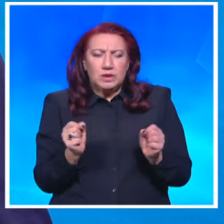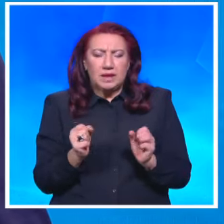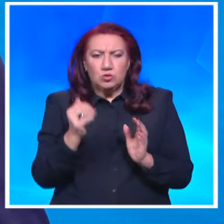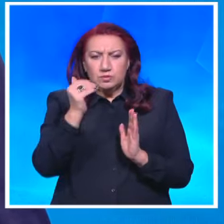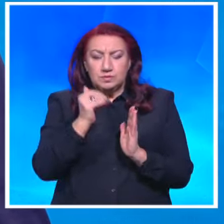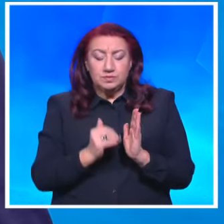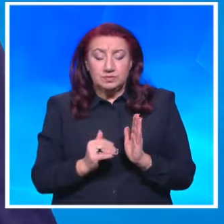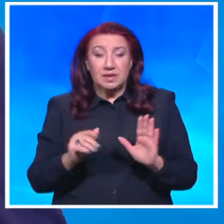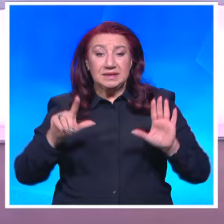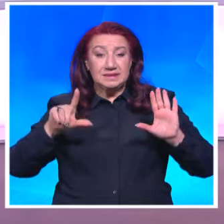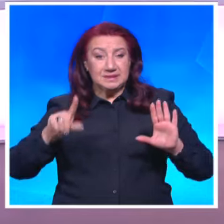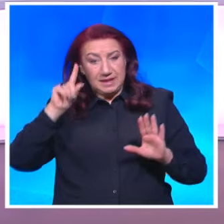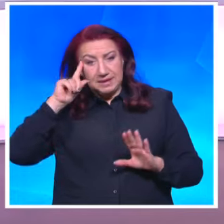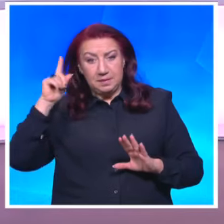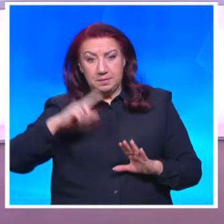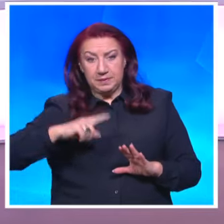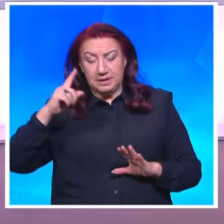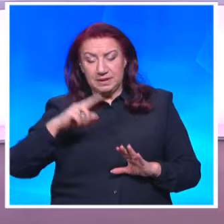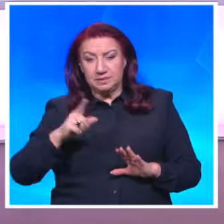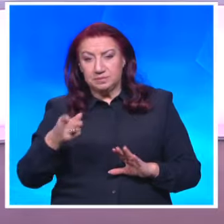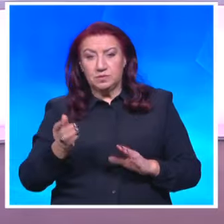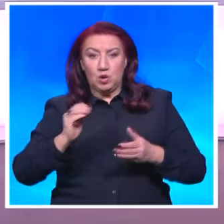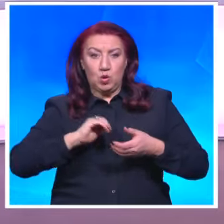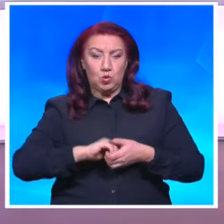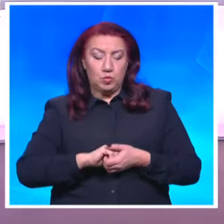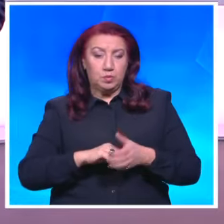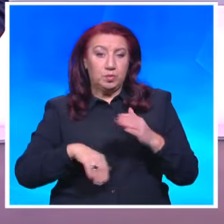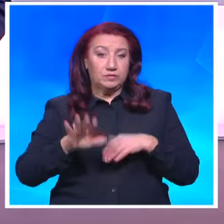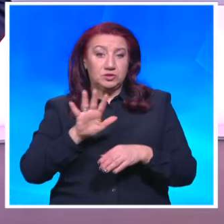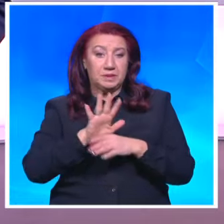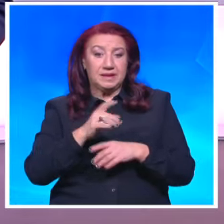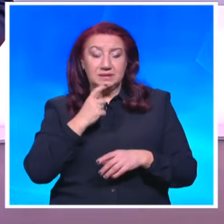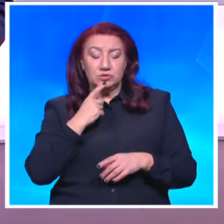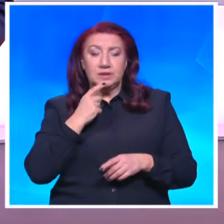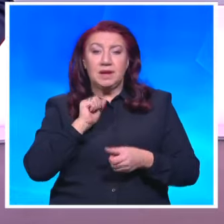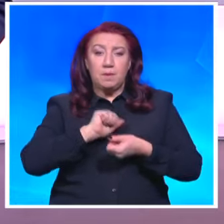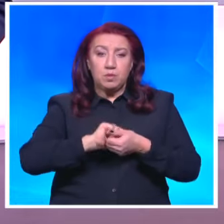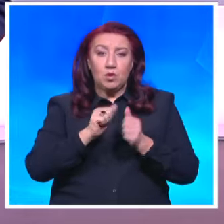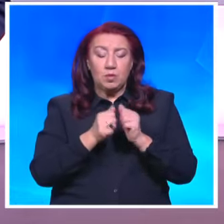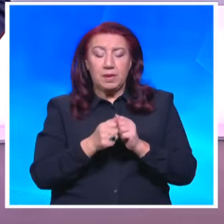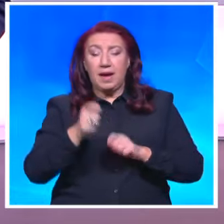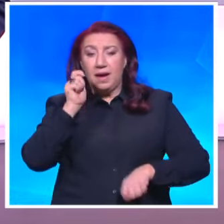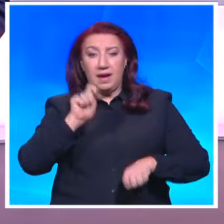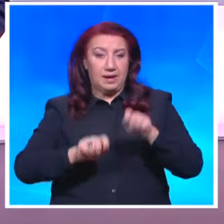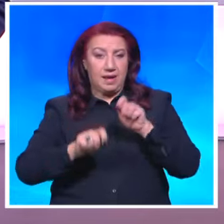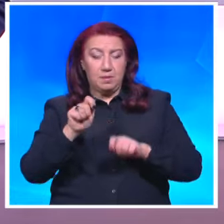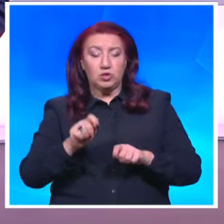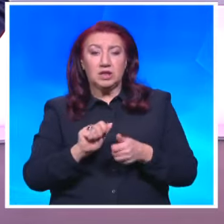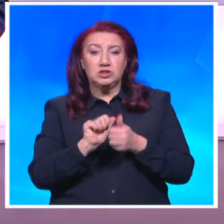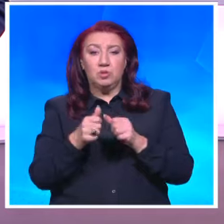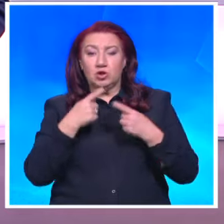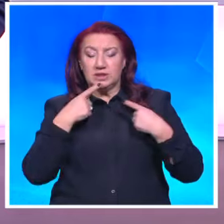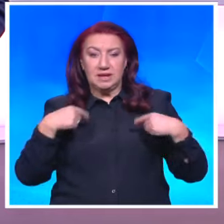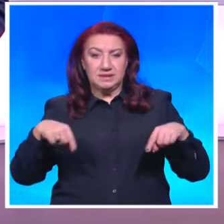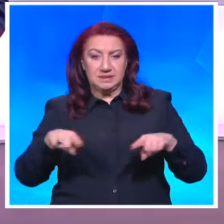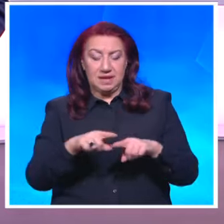7 дни в седмицата. От клуба повече от 15 години водят битка за реконструкция на спортната си зала, като сумата, от която се